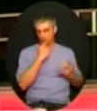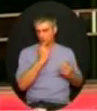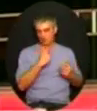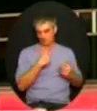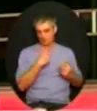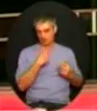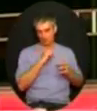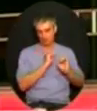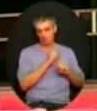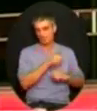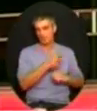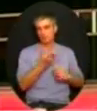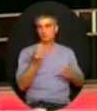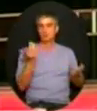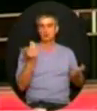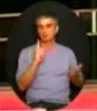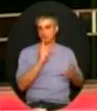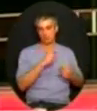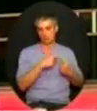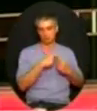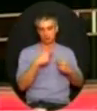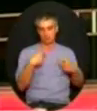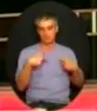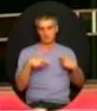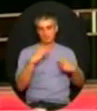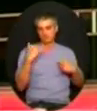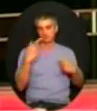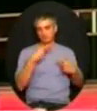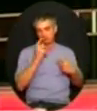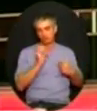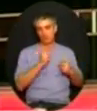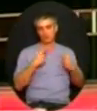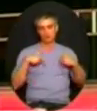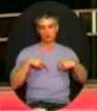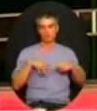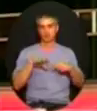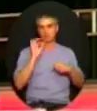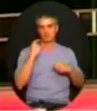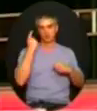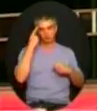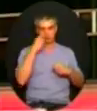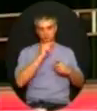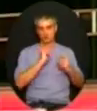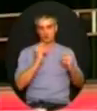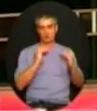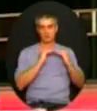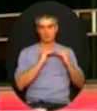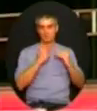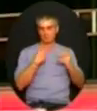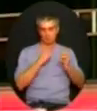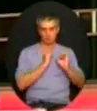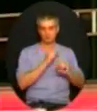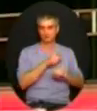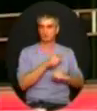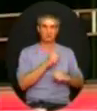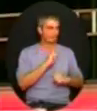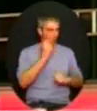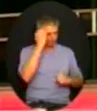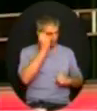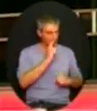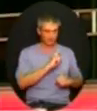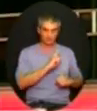אני התעמחתי בו, וזה לא עניין של מניית זהב, זה עניין של יור נבחר, שחשבנו שהוא הראוי ביותר, ואנחנו מתייצבים מאחוריו. ולא